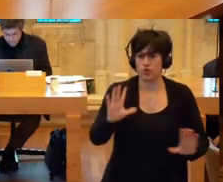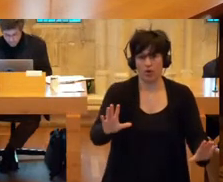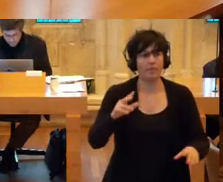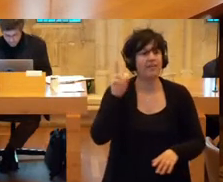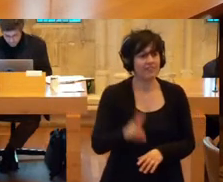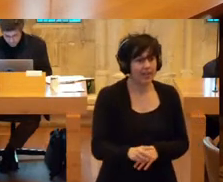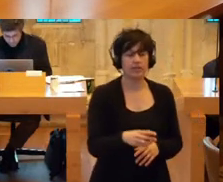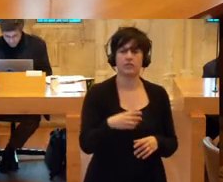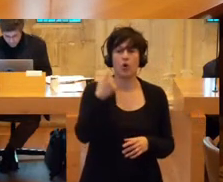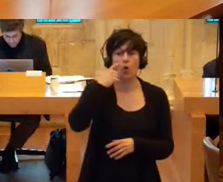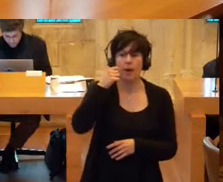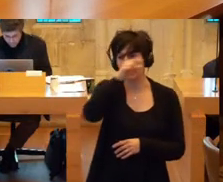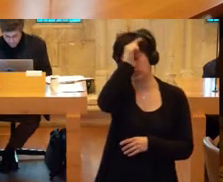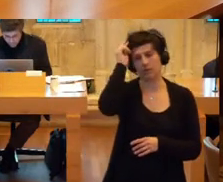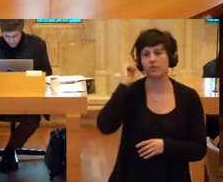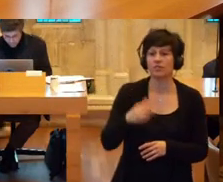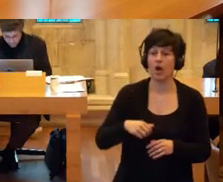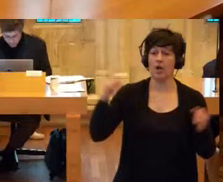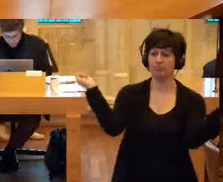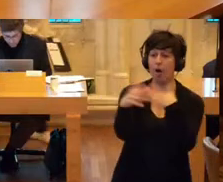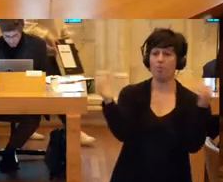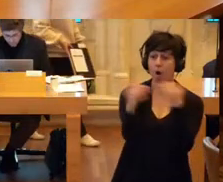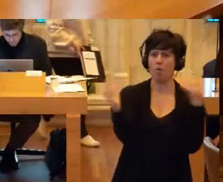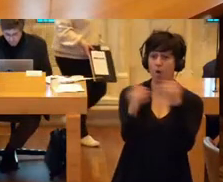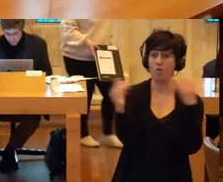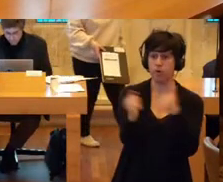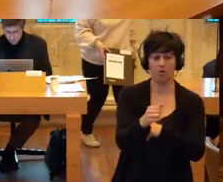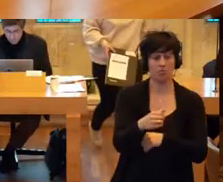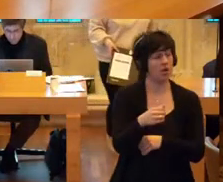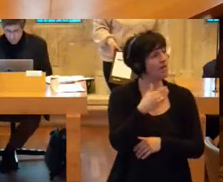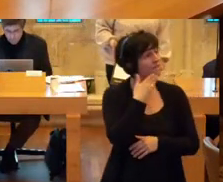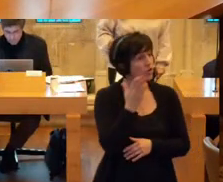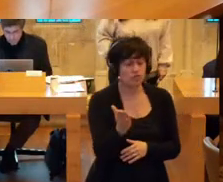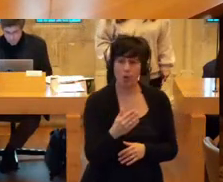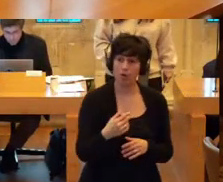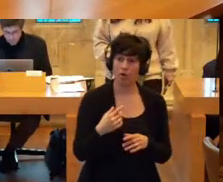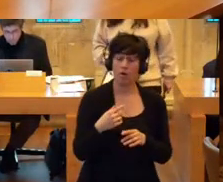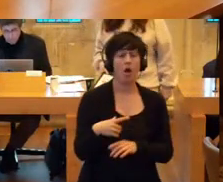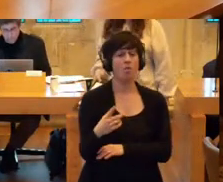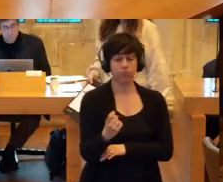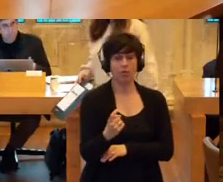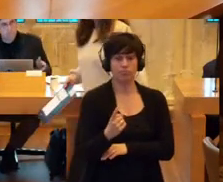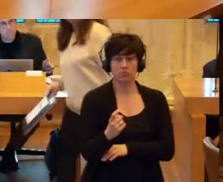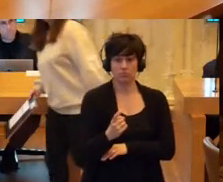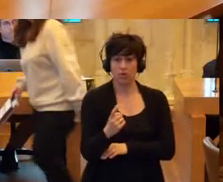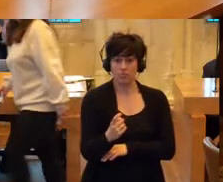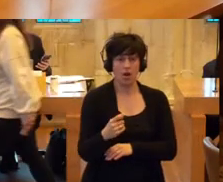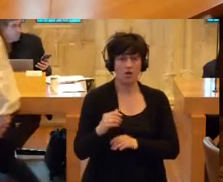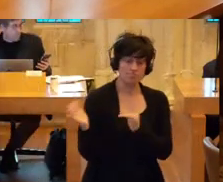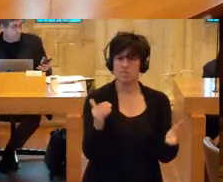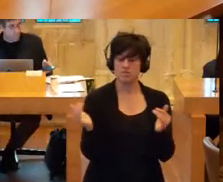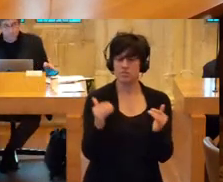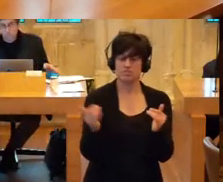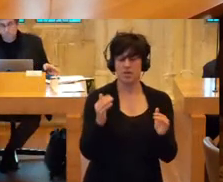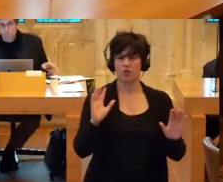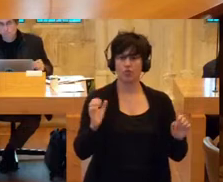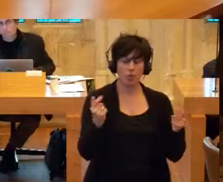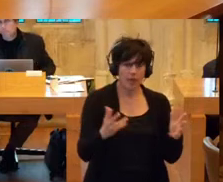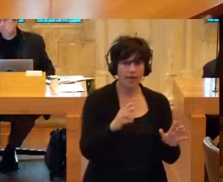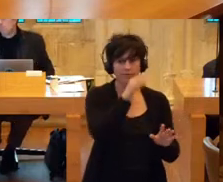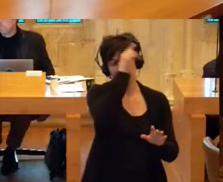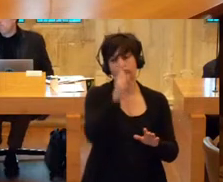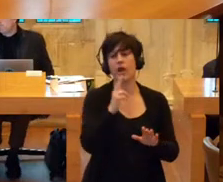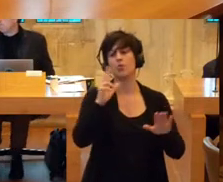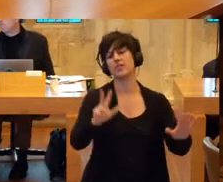la circulation automobile dont on parle beaucoup ne commence guère avant 8 heures. Donc, ceux qui se plaignent de la difficulté